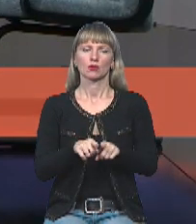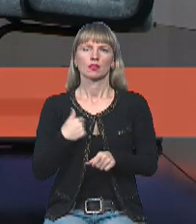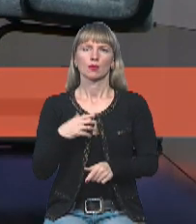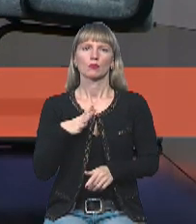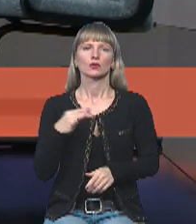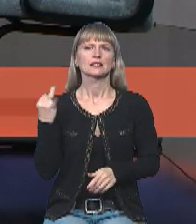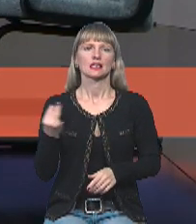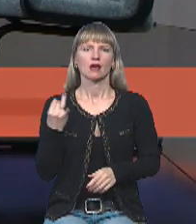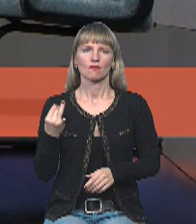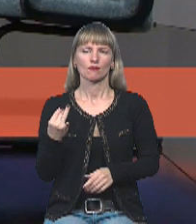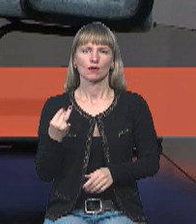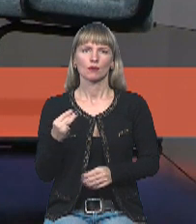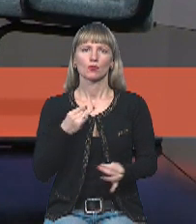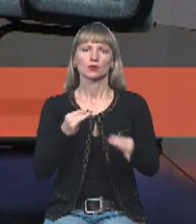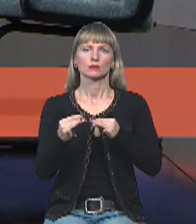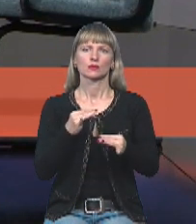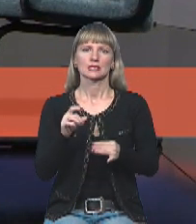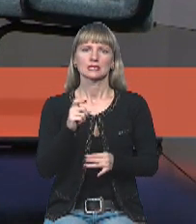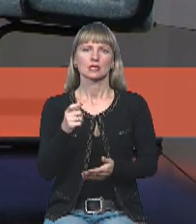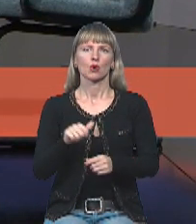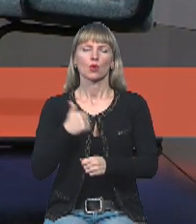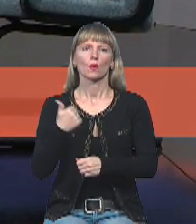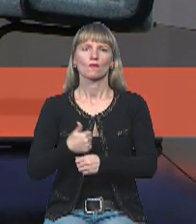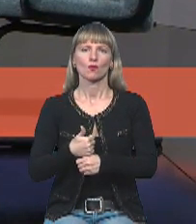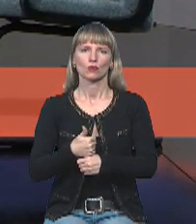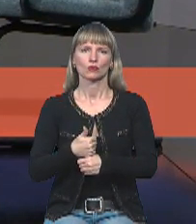нам було цікаво поспілкуватись було з головою